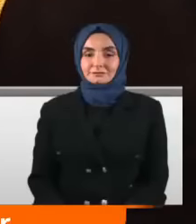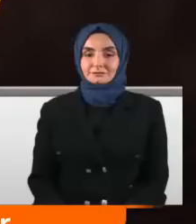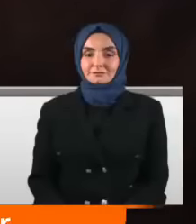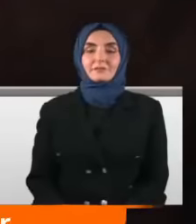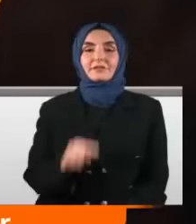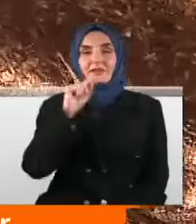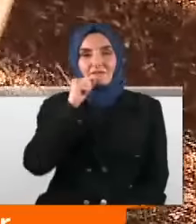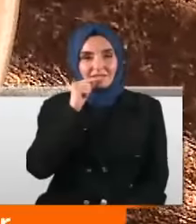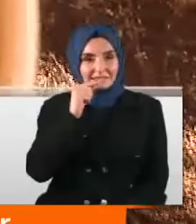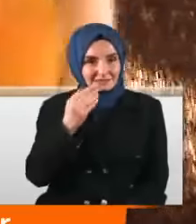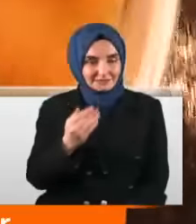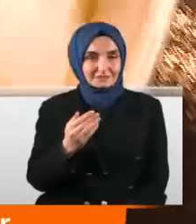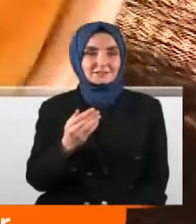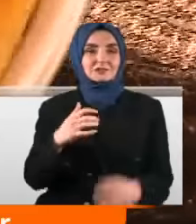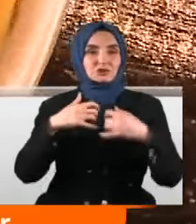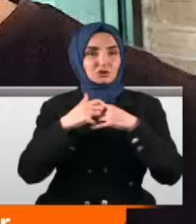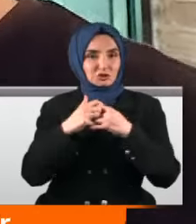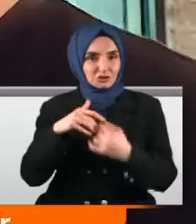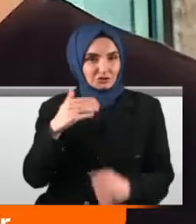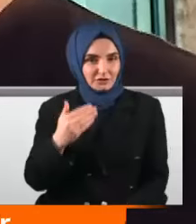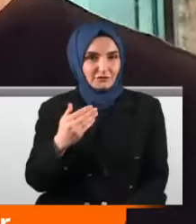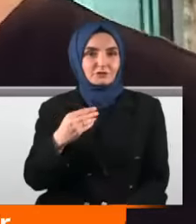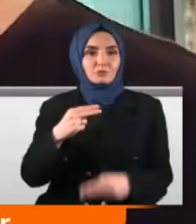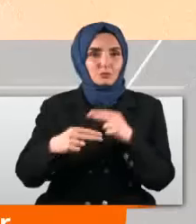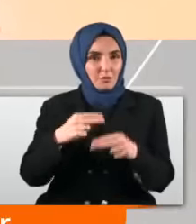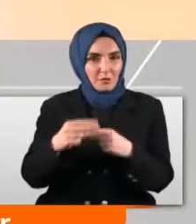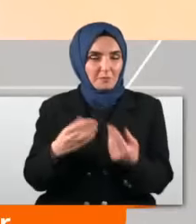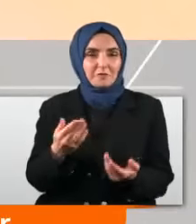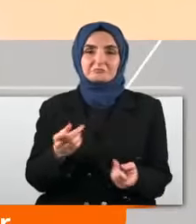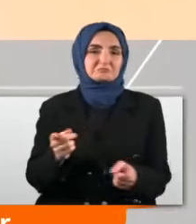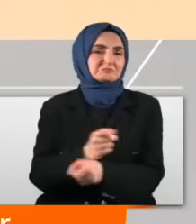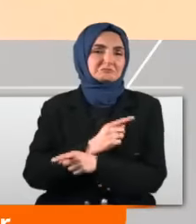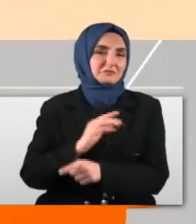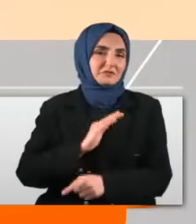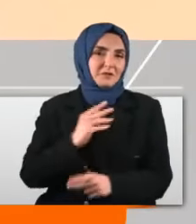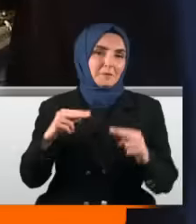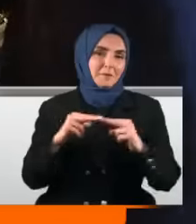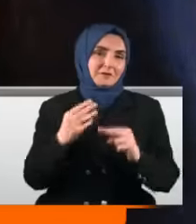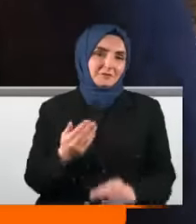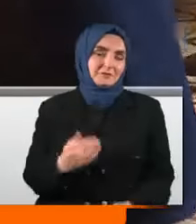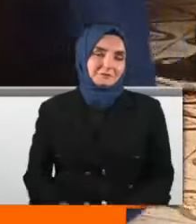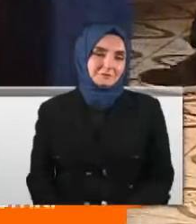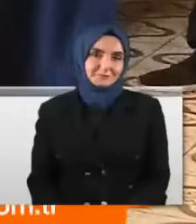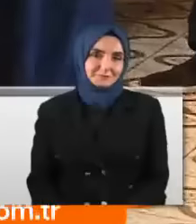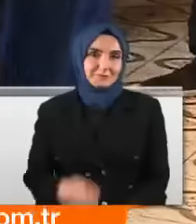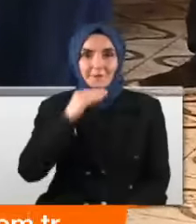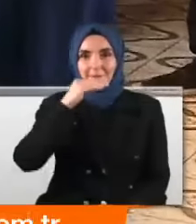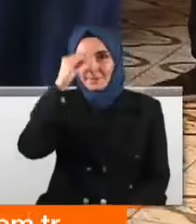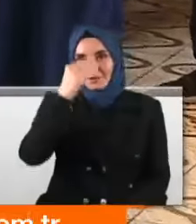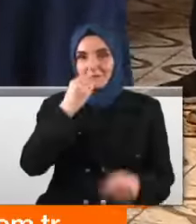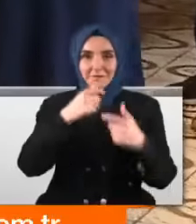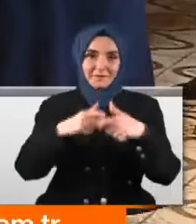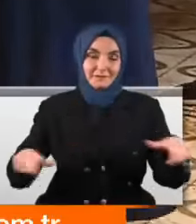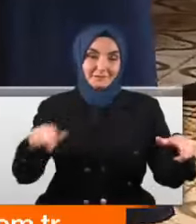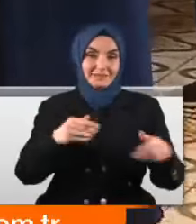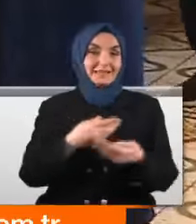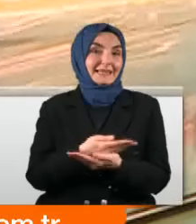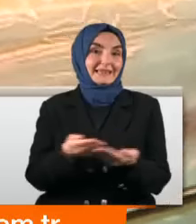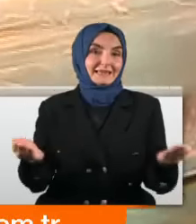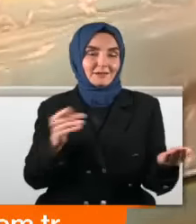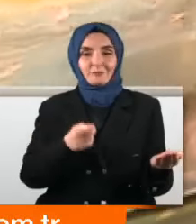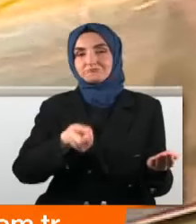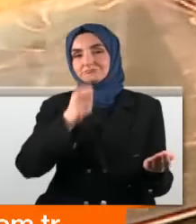Fıstıklısı, cevizlisi, dolaması, midyesi. Ben fıstıklı severim. Baklava bizim milli tatlımız. Bayram sofralarının, ikramlıkların baş tacı,